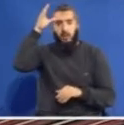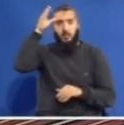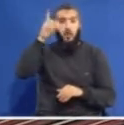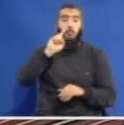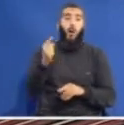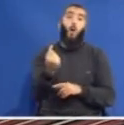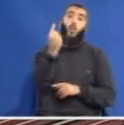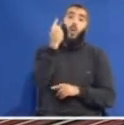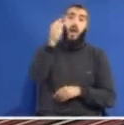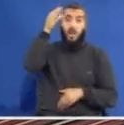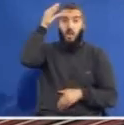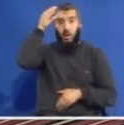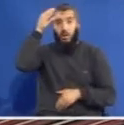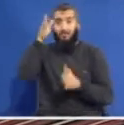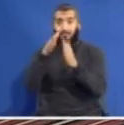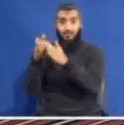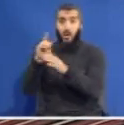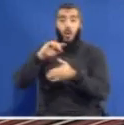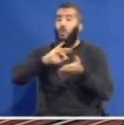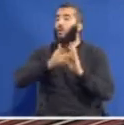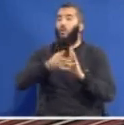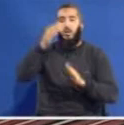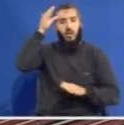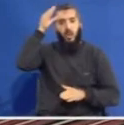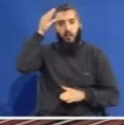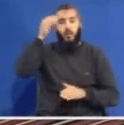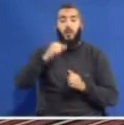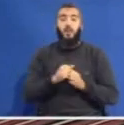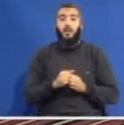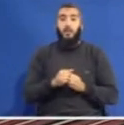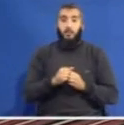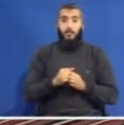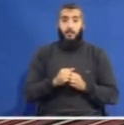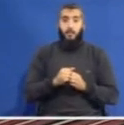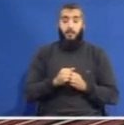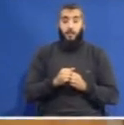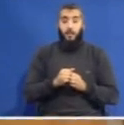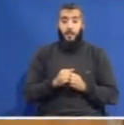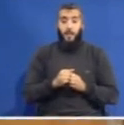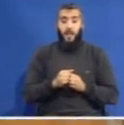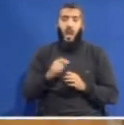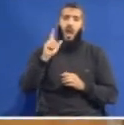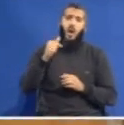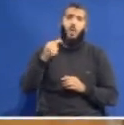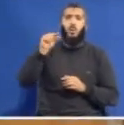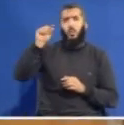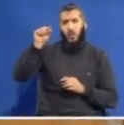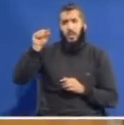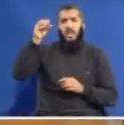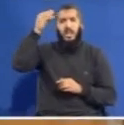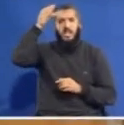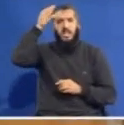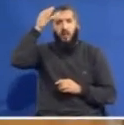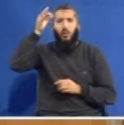به شيخ عن الآخرين. رأي الجمهور الانفراد يعني القلة القليلة جدا